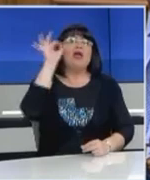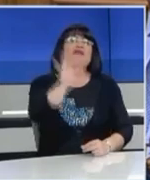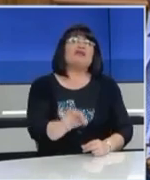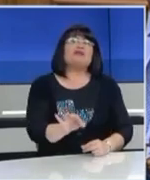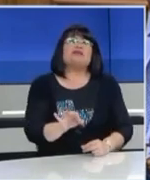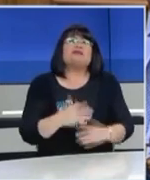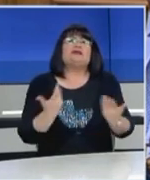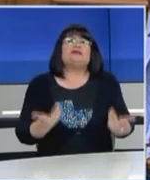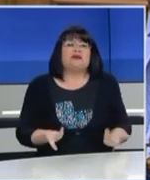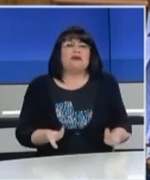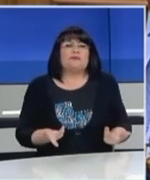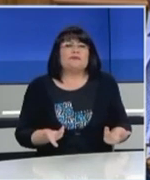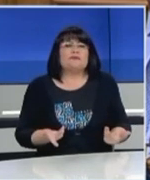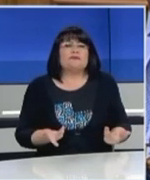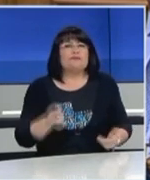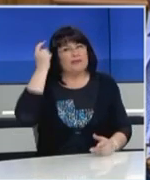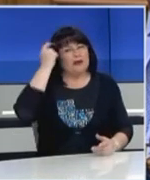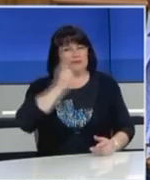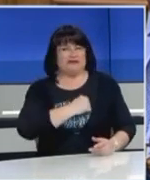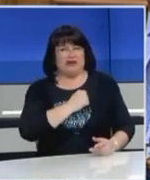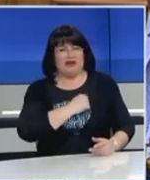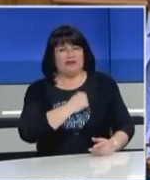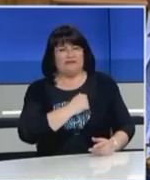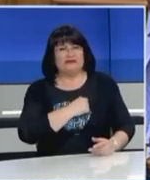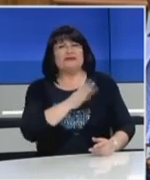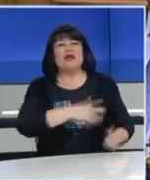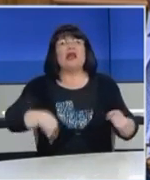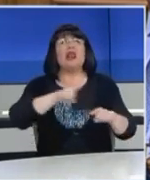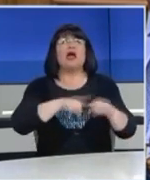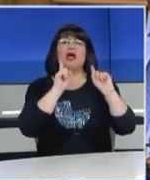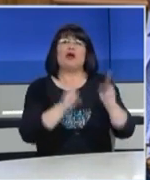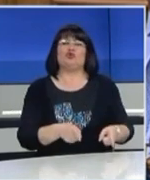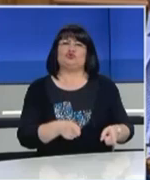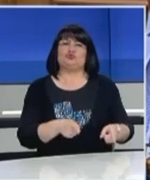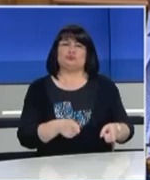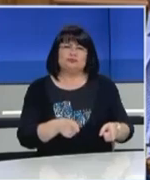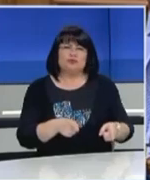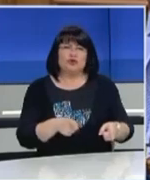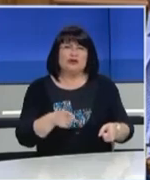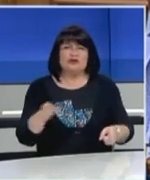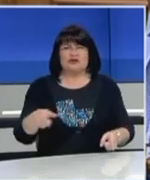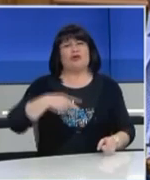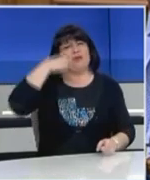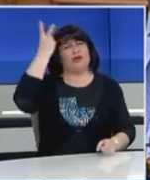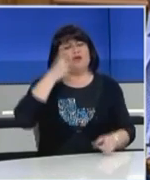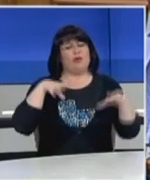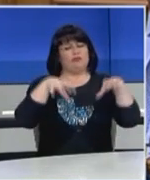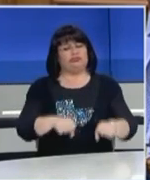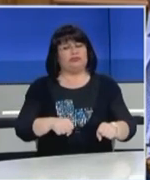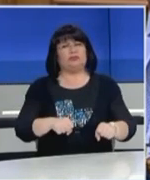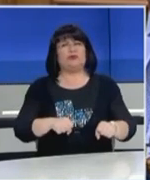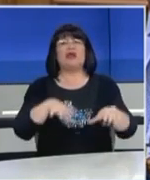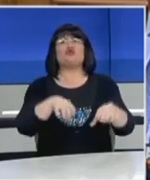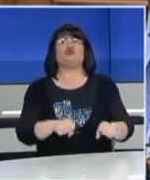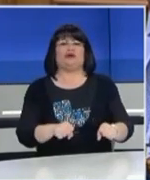στις προεκτάσεις αντίληψης της λαϊκής εντολής ως δικαίωμα κατάκτησης της εξουσίας. Αυτή η